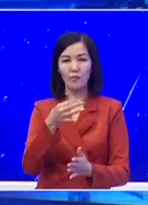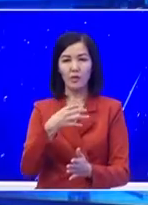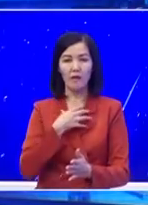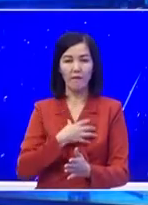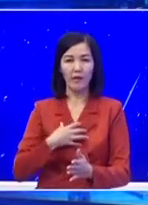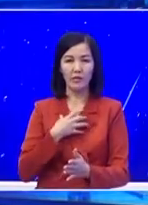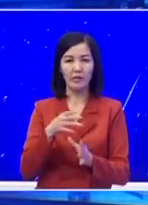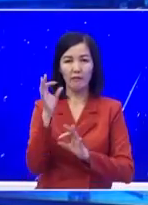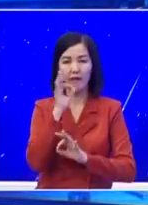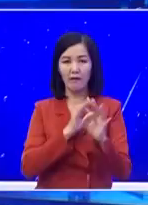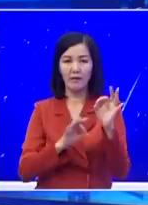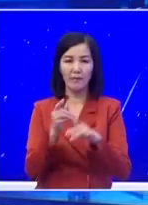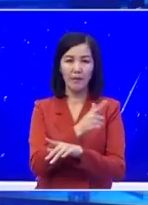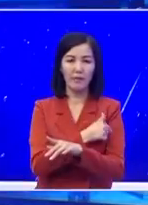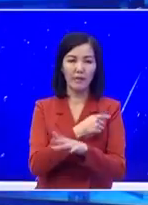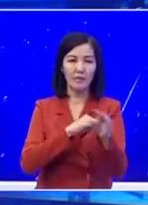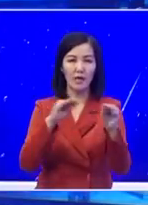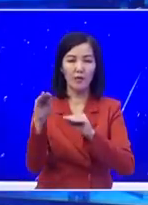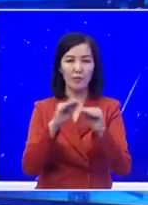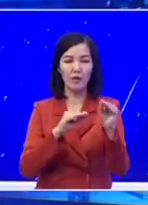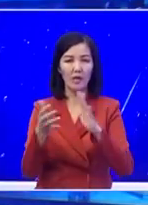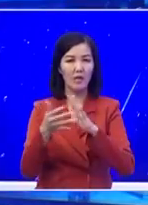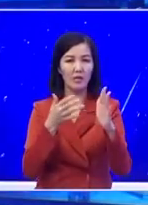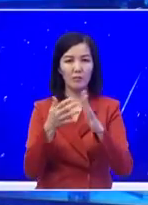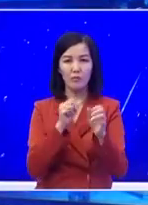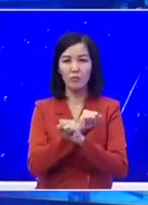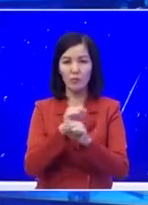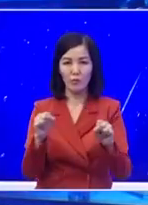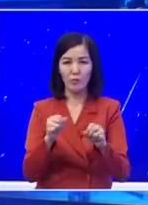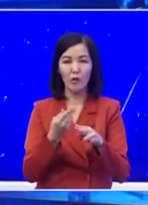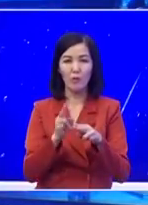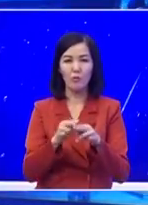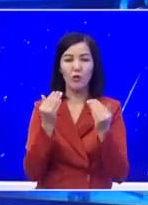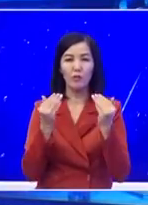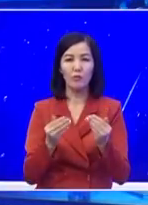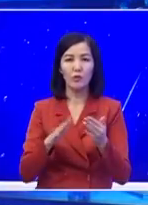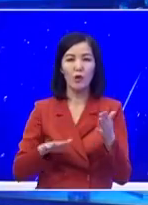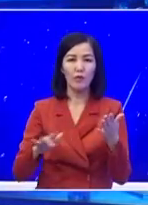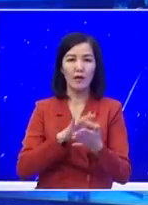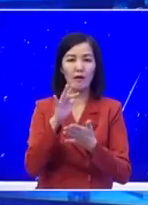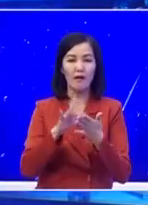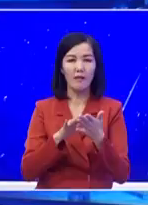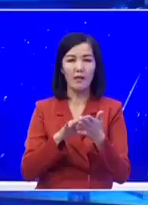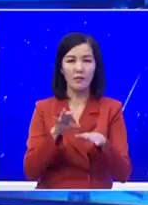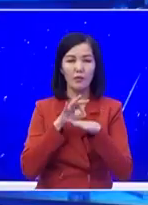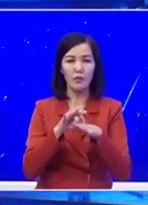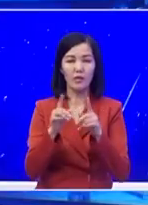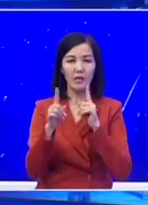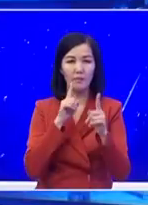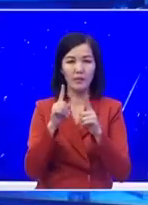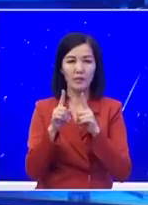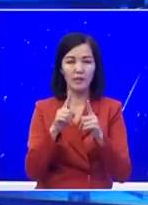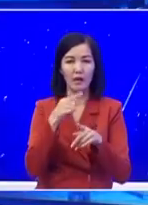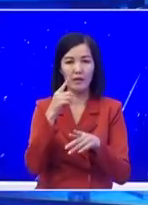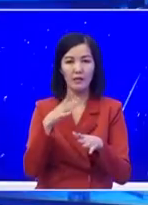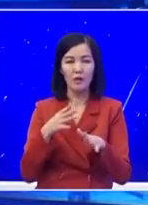Жауапкершілік ортақ. Дәрі-дәрмек медициналық жабдықтарға тапшылық туындамауы қажет. Бұл туралы бүгін аудан қалалармен өткен арнайы комиссия